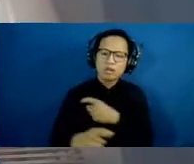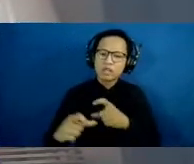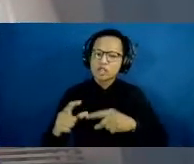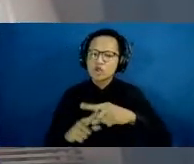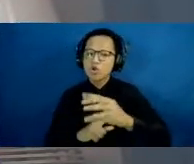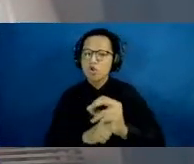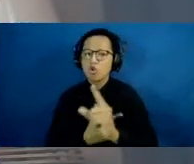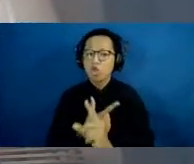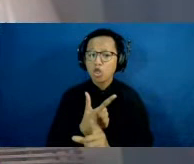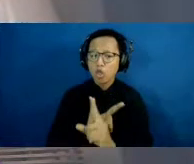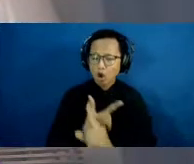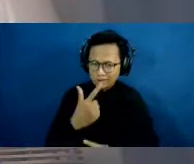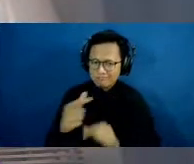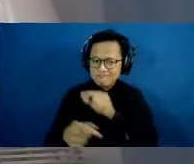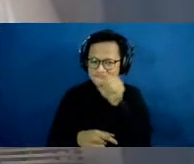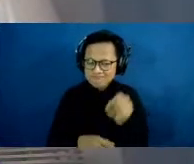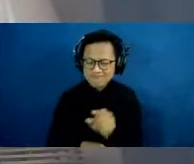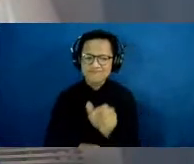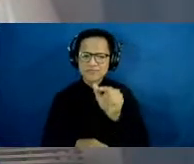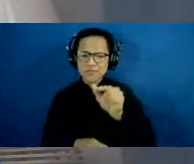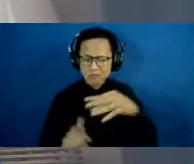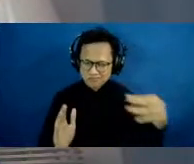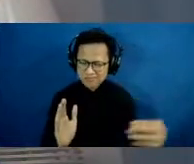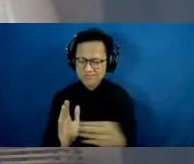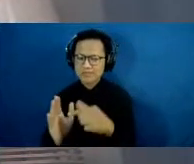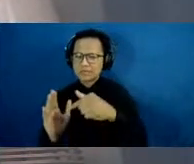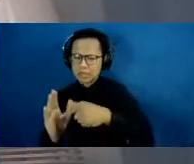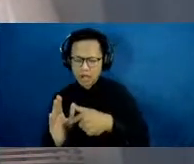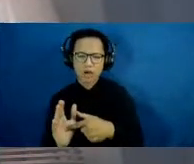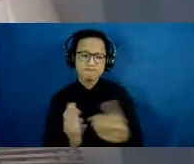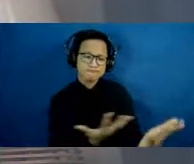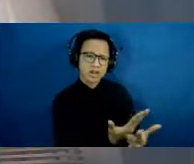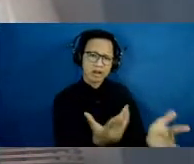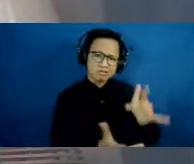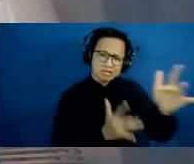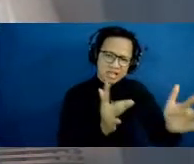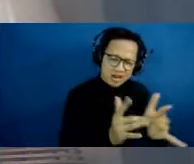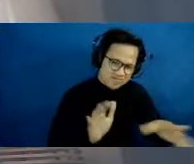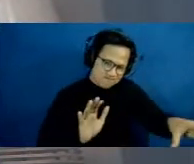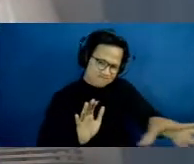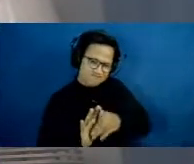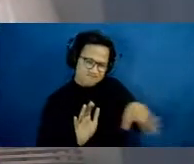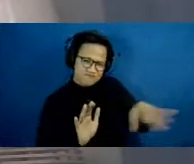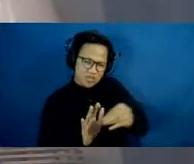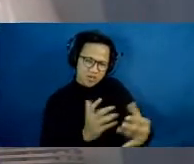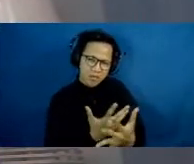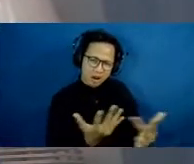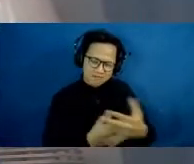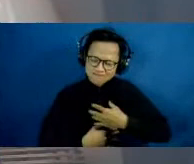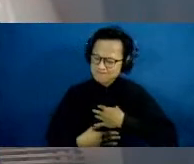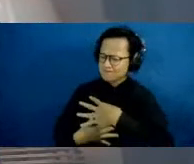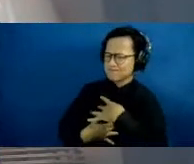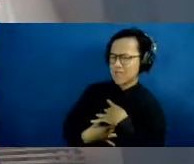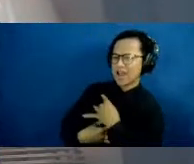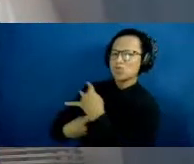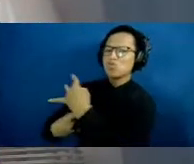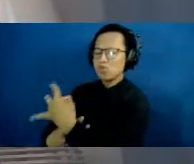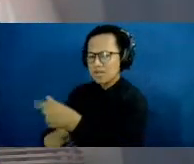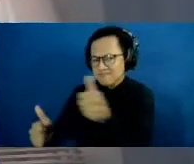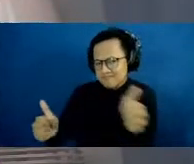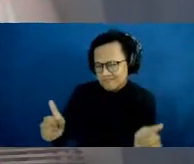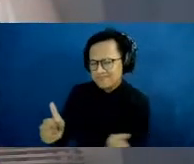yang terbaik ya untuk misalnya, ya jadi netizen itu ikut apa ya, teman-teman itu